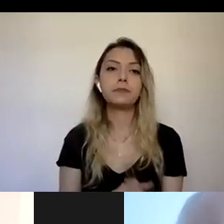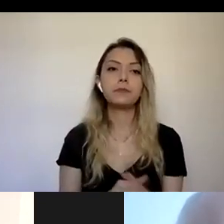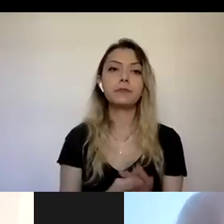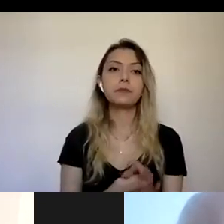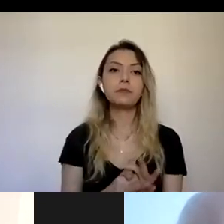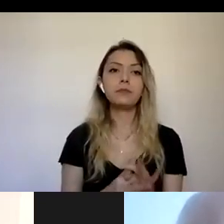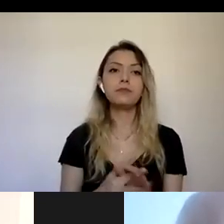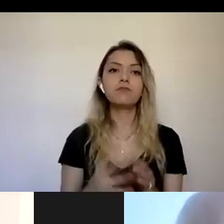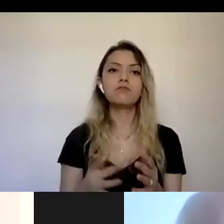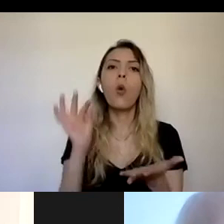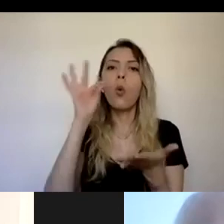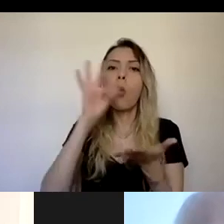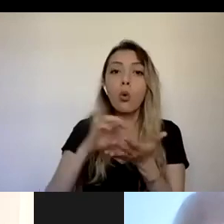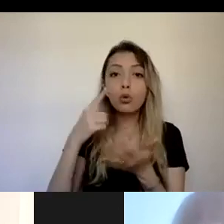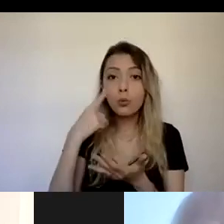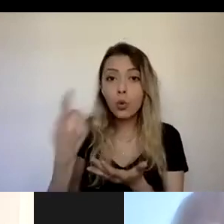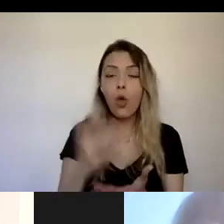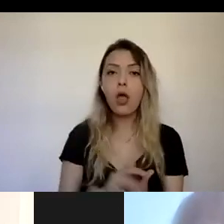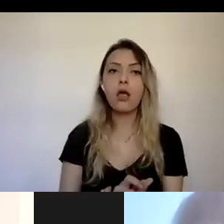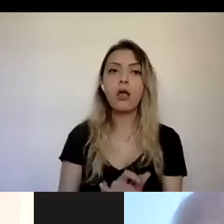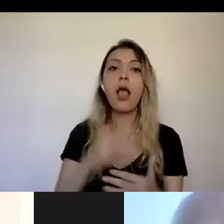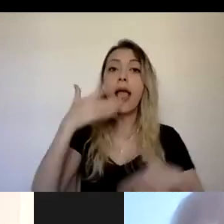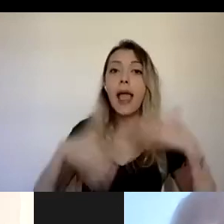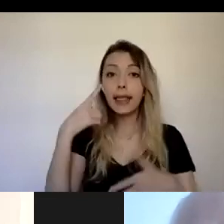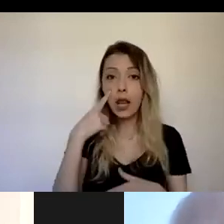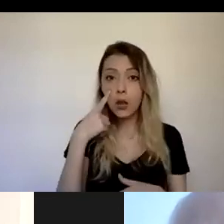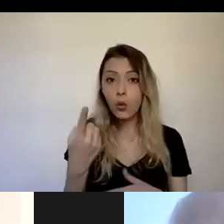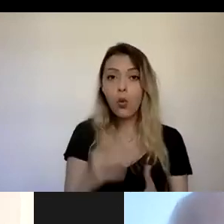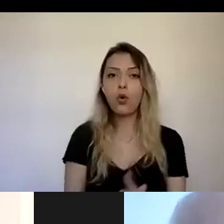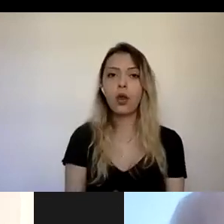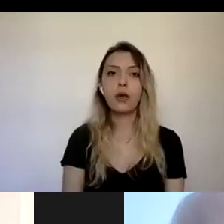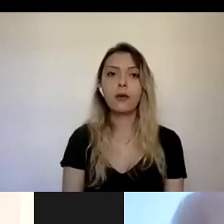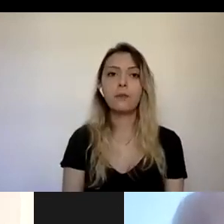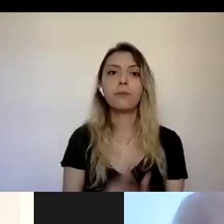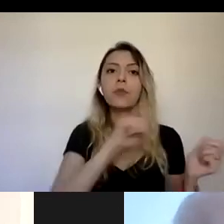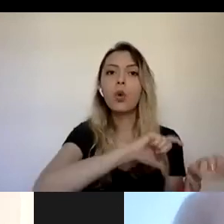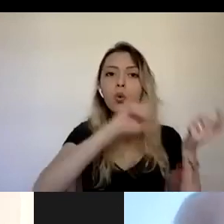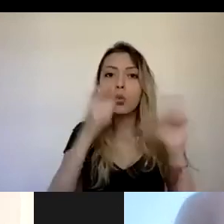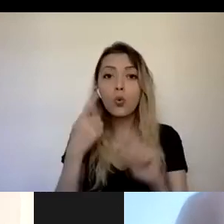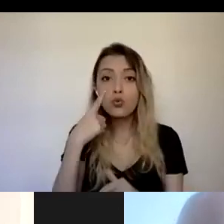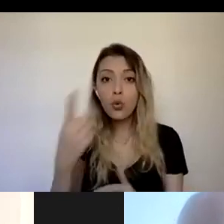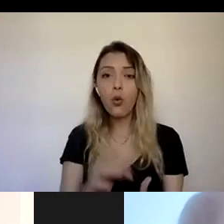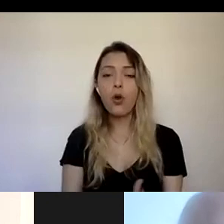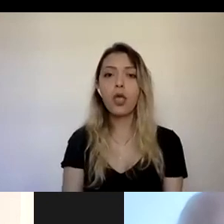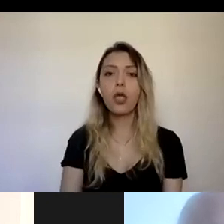konuma göre ayrıştırılıyor olması, engellilik durumuna göre, göç durumuna göre,